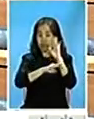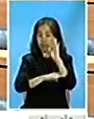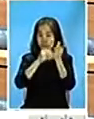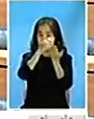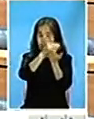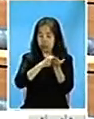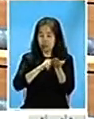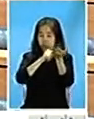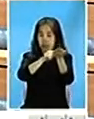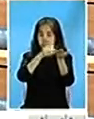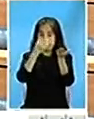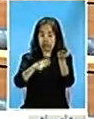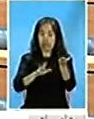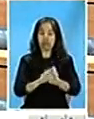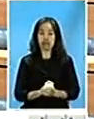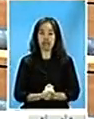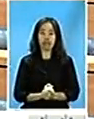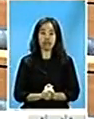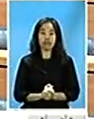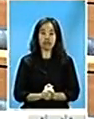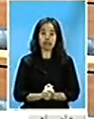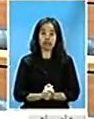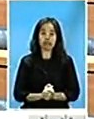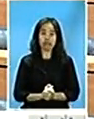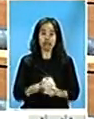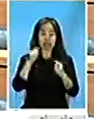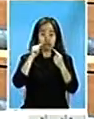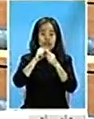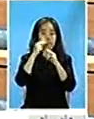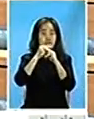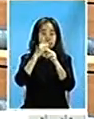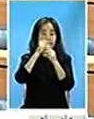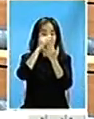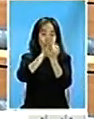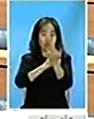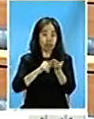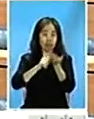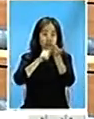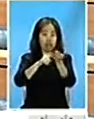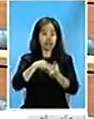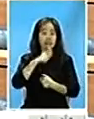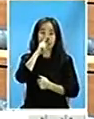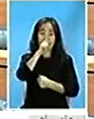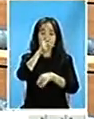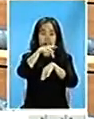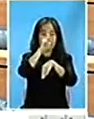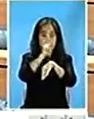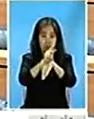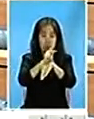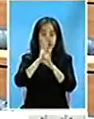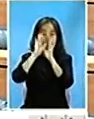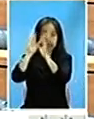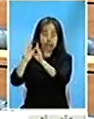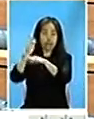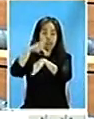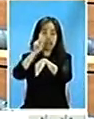ายทีนี้ในการส่งรายชื่อผมเองต้องกับเรียนหารือท่านประธานผ่านไปยังท่านประธานวิปฝ่ายค้าน